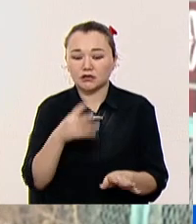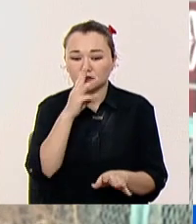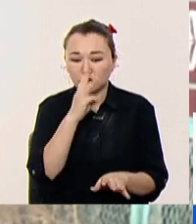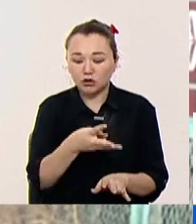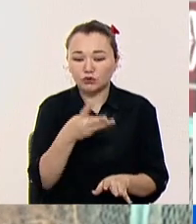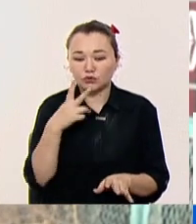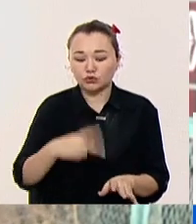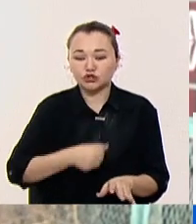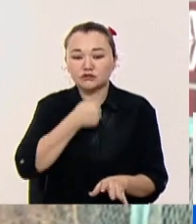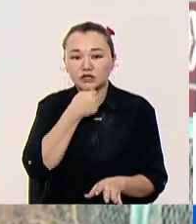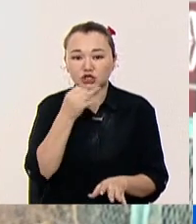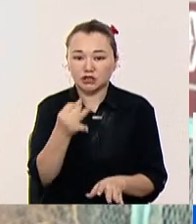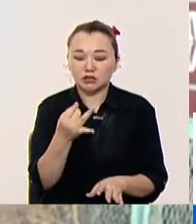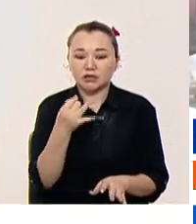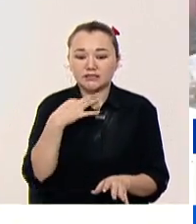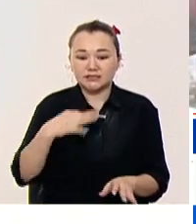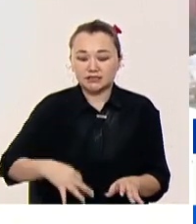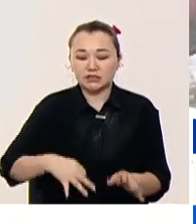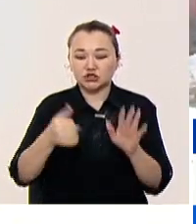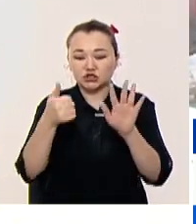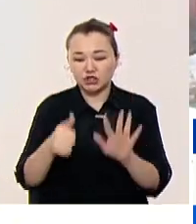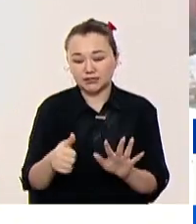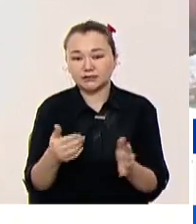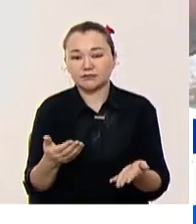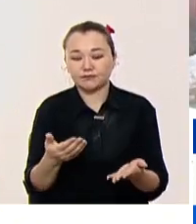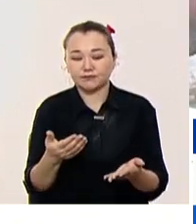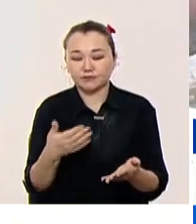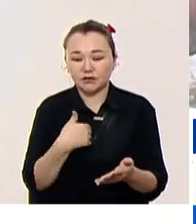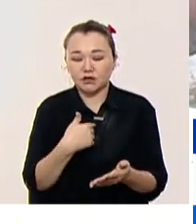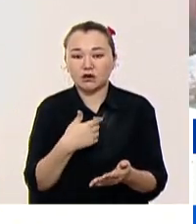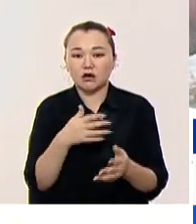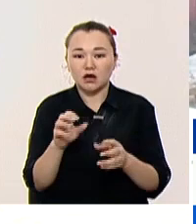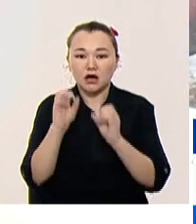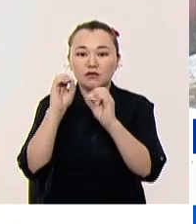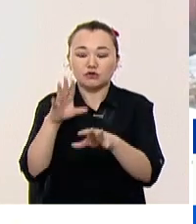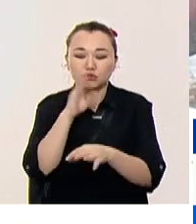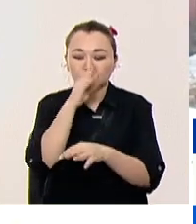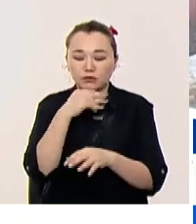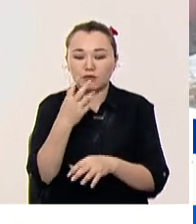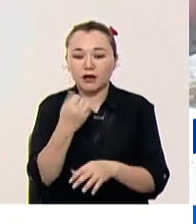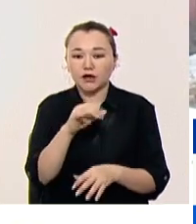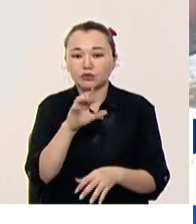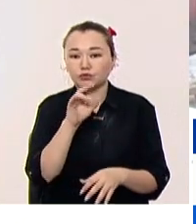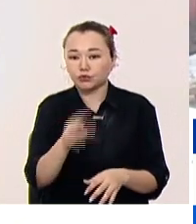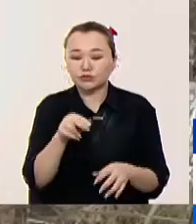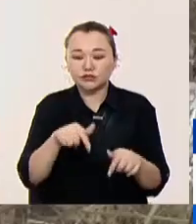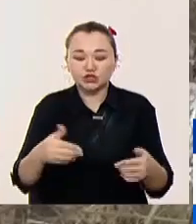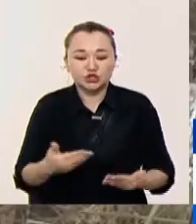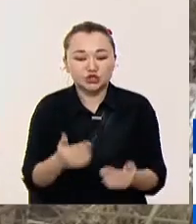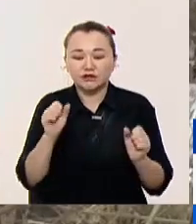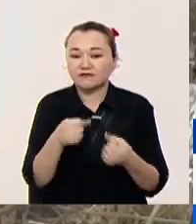3 года дочке старшему и сыну 6 месяцев. Я их отвез родителям Майкудук, потому что жить